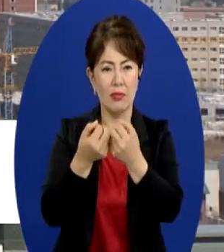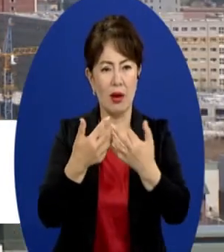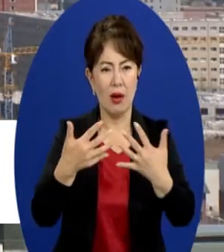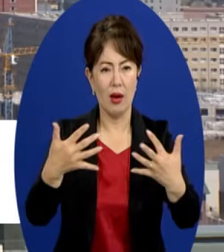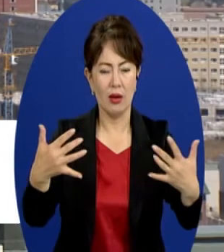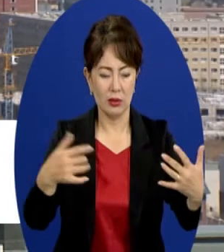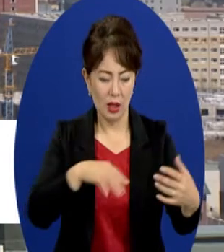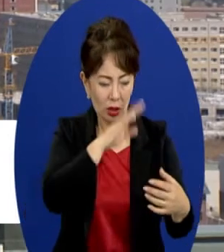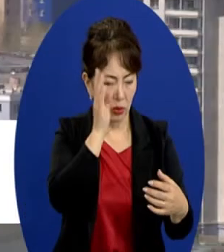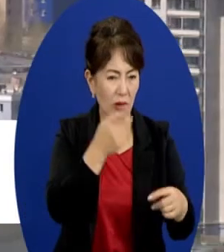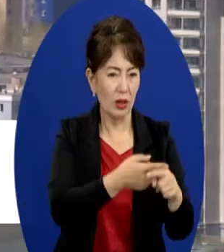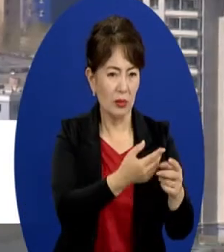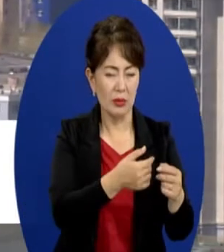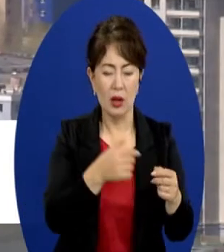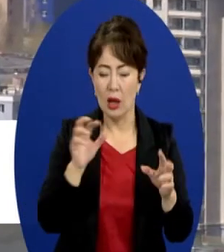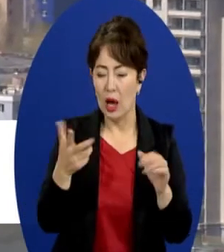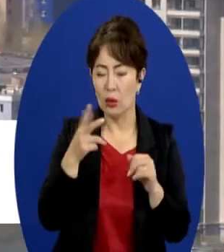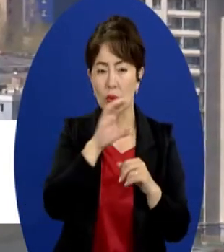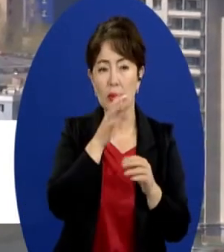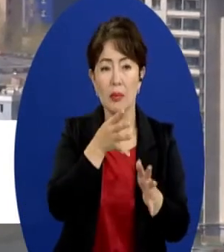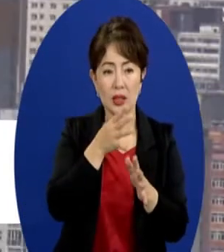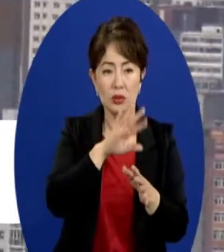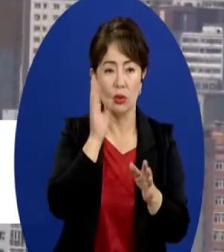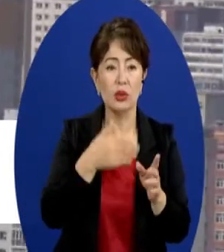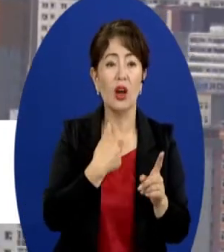жил 13,000 орчим барилгад дулааныг олгоно. Аж ахуйн нэгжийн